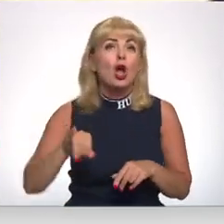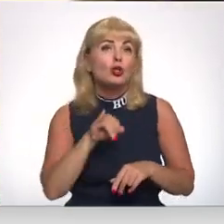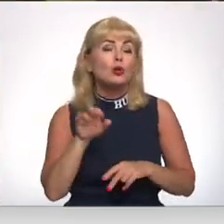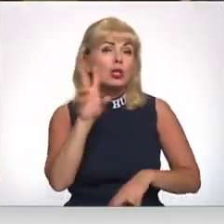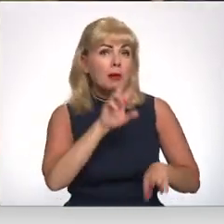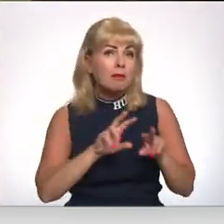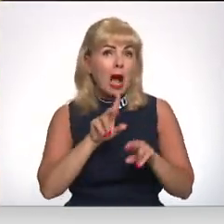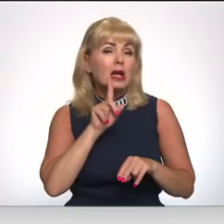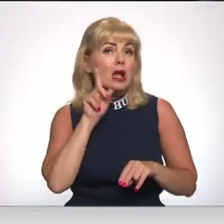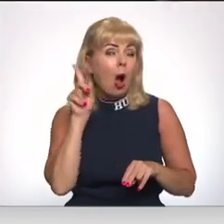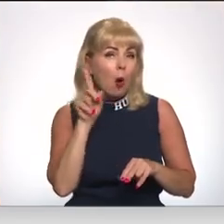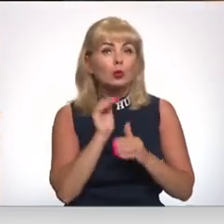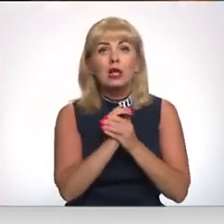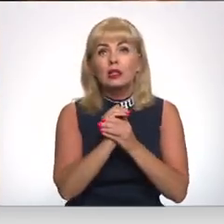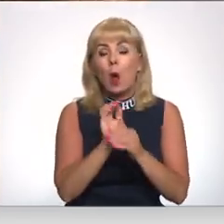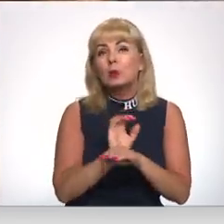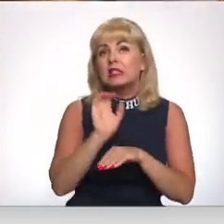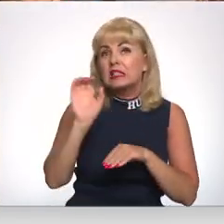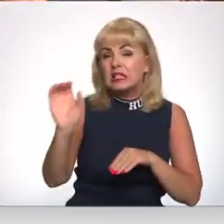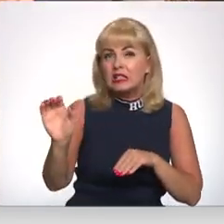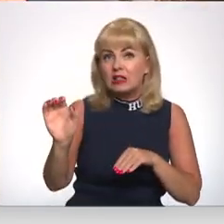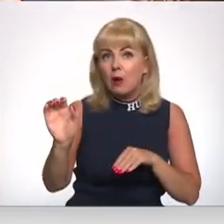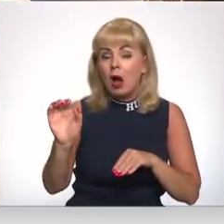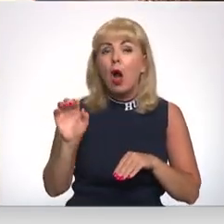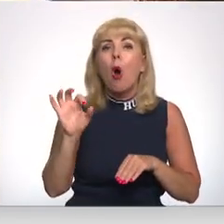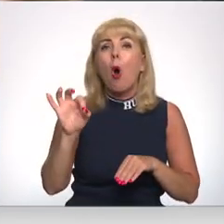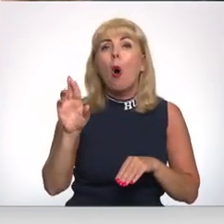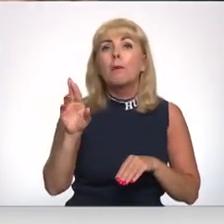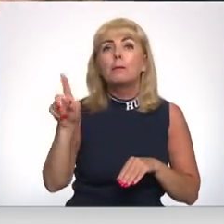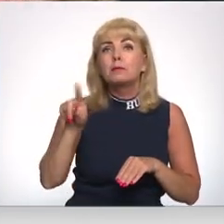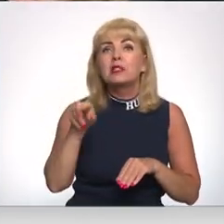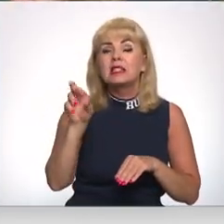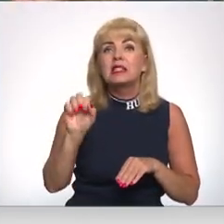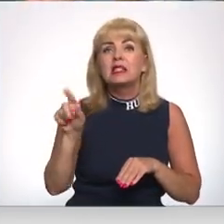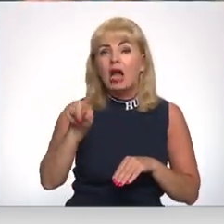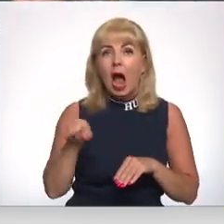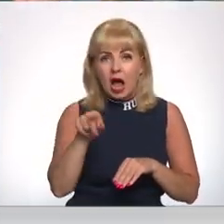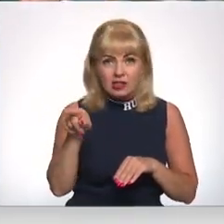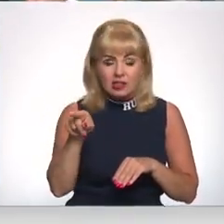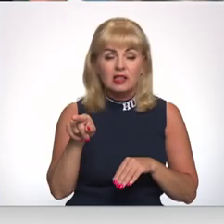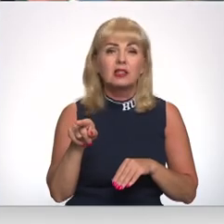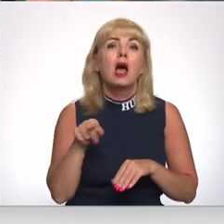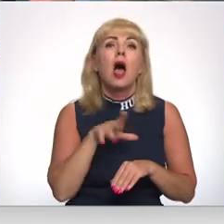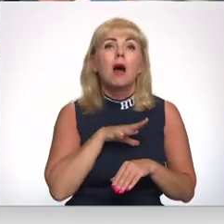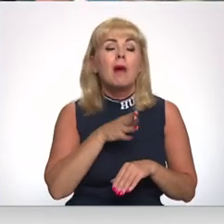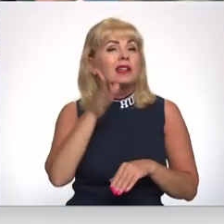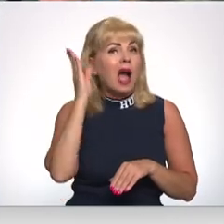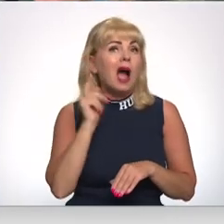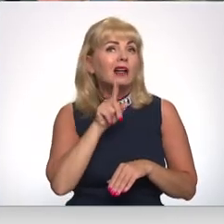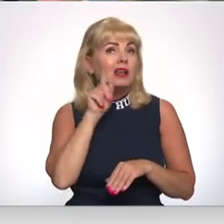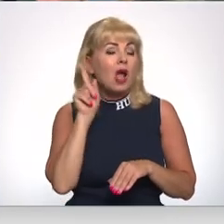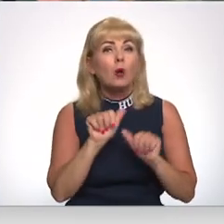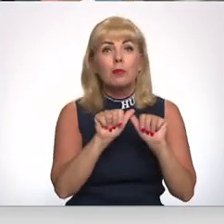jaunības draudzini, kuru izsūtīja uz Sargatskas rajonu Omskas apgabalā. Mēs jaunībā bijām pašķīrušies, un man bija